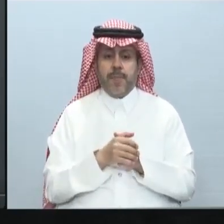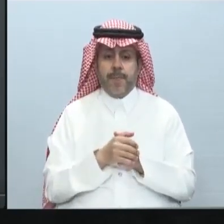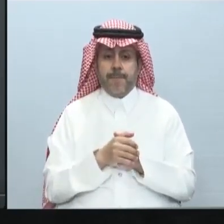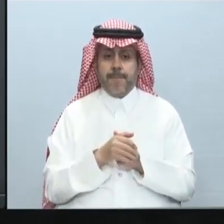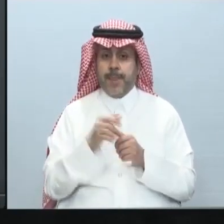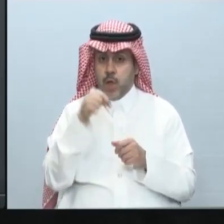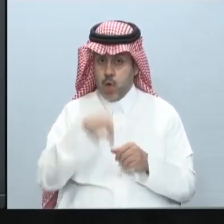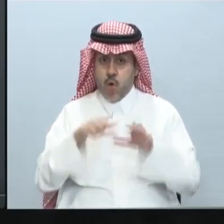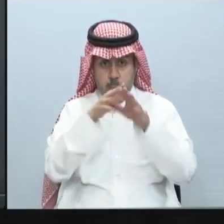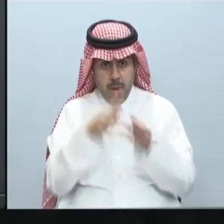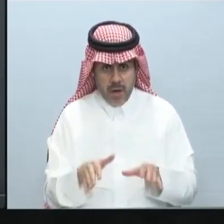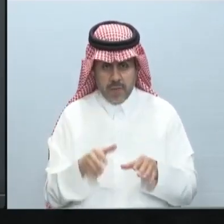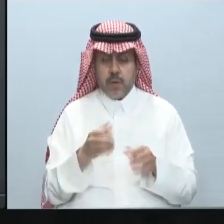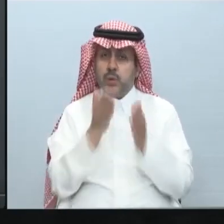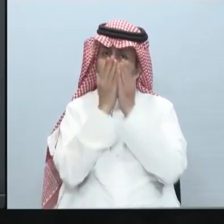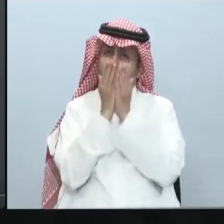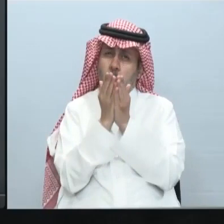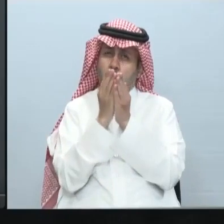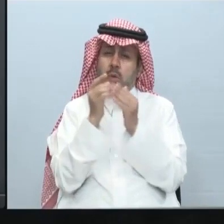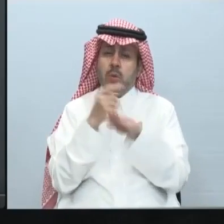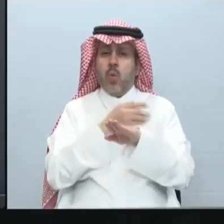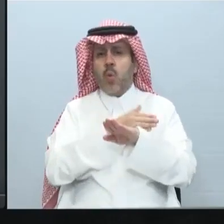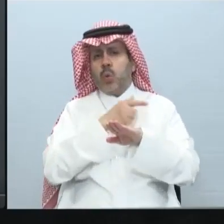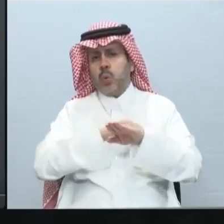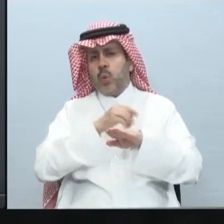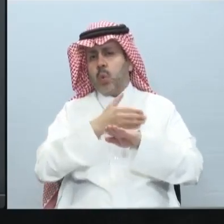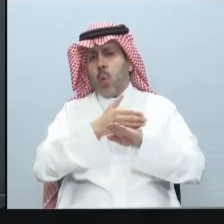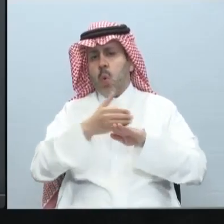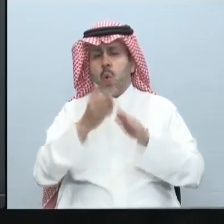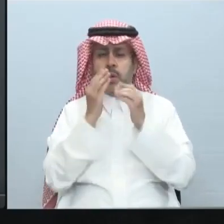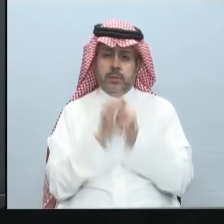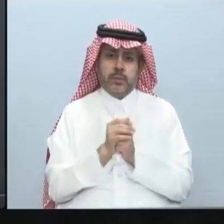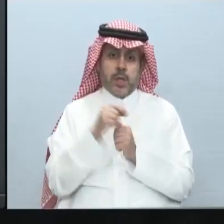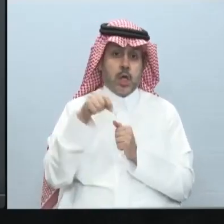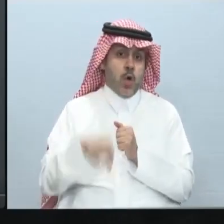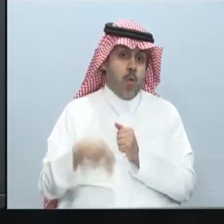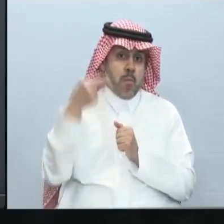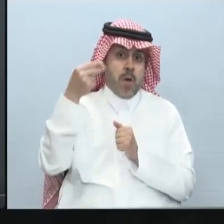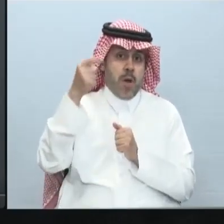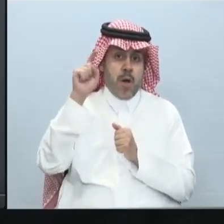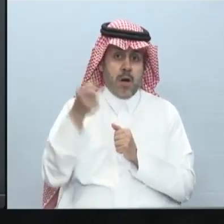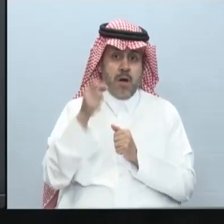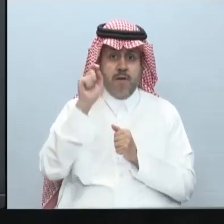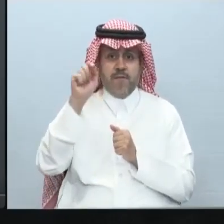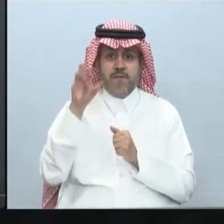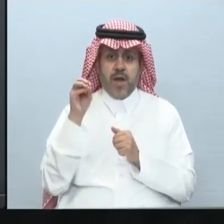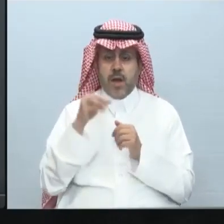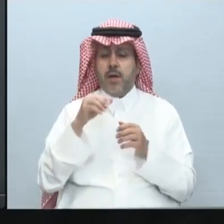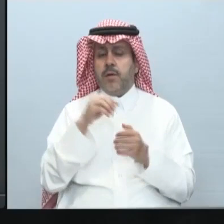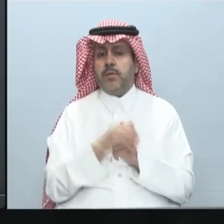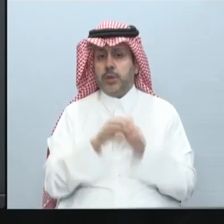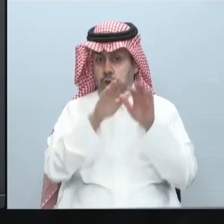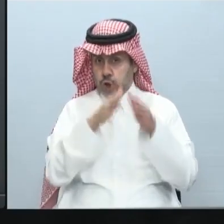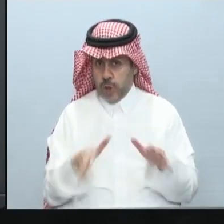ساعات او خمس ساعات وهو رافع يديه عليه الصلاه والسلام يدعو في هذا اليوم وهذا الموطن العظيم فكل